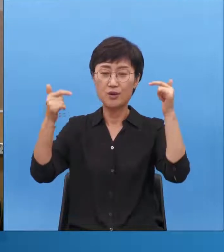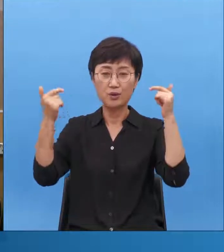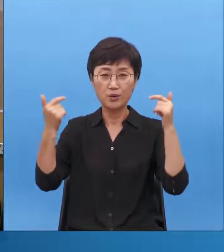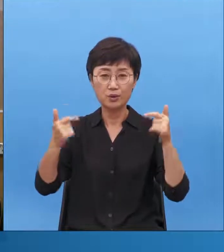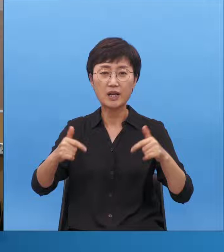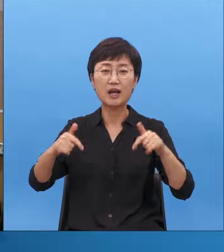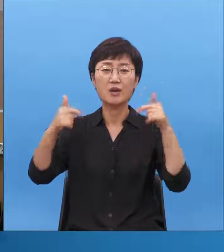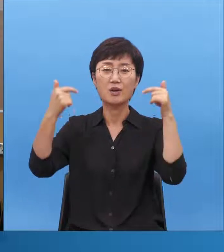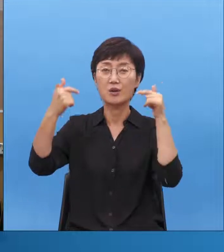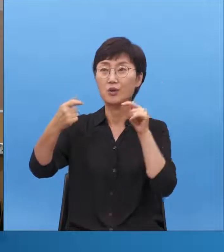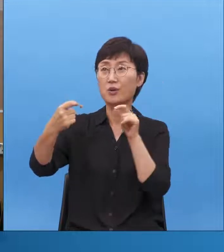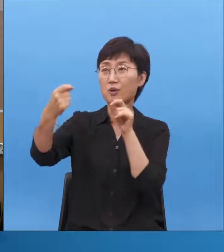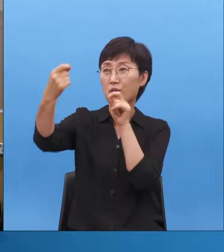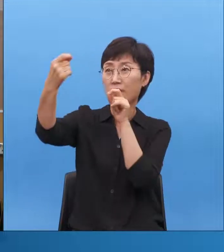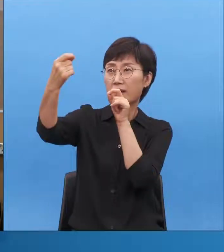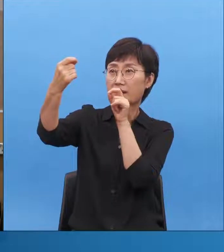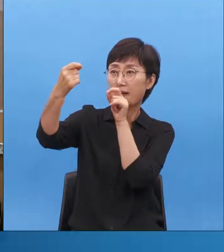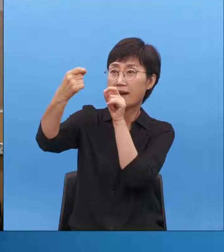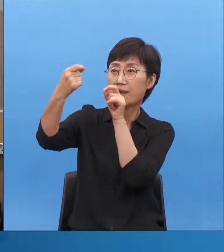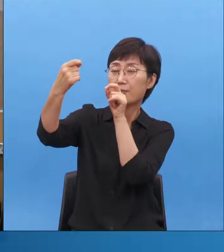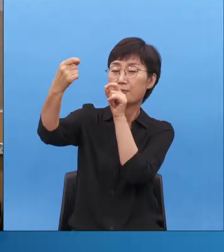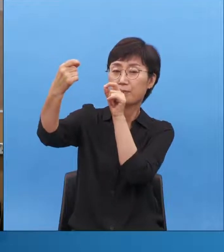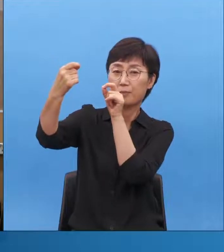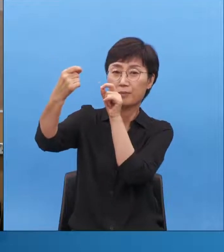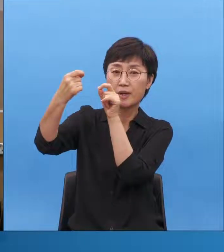이루어지니 날로